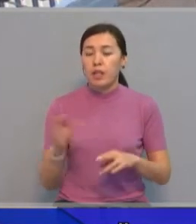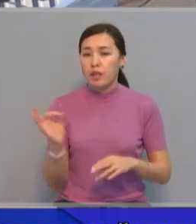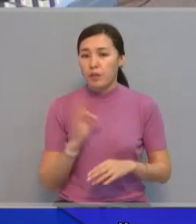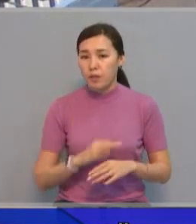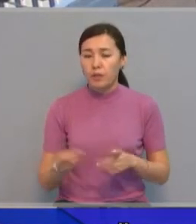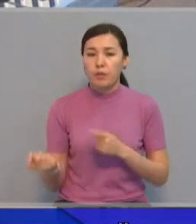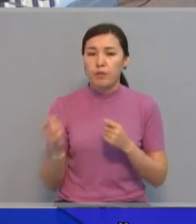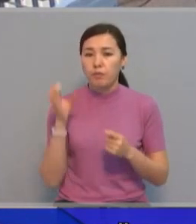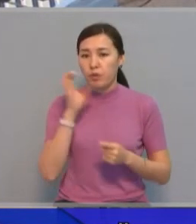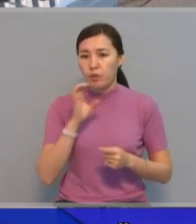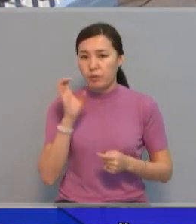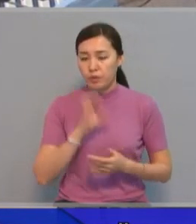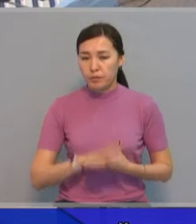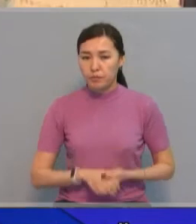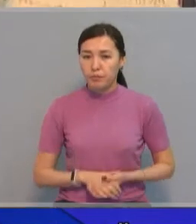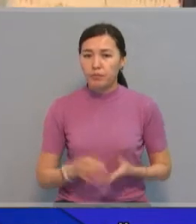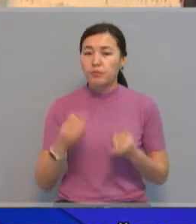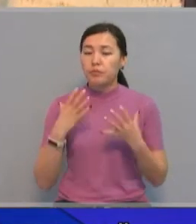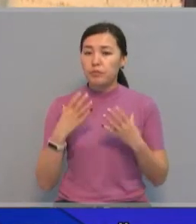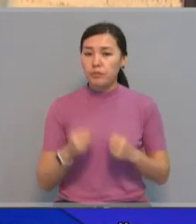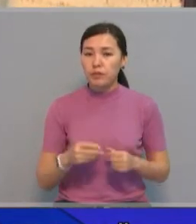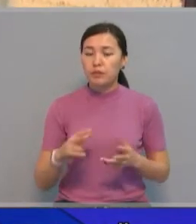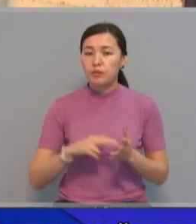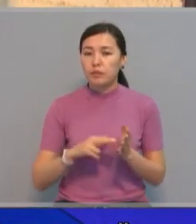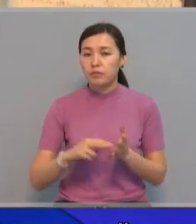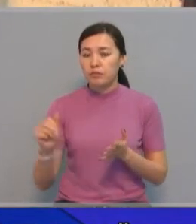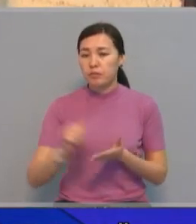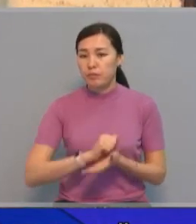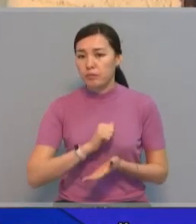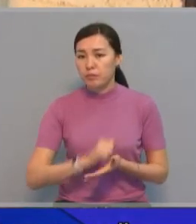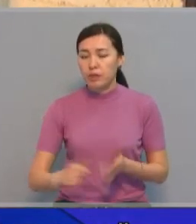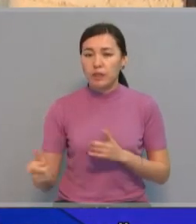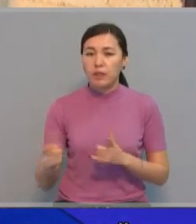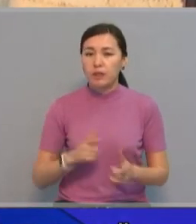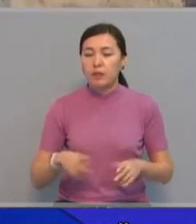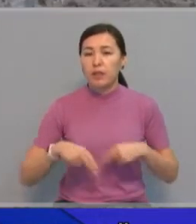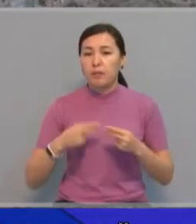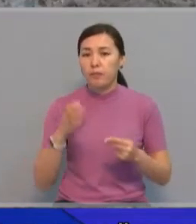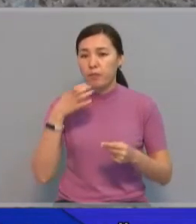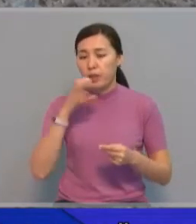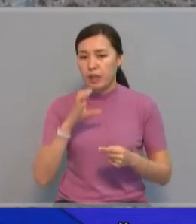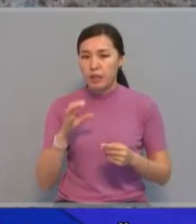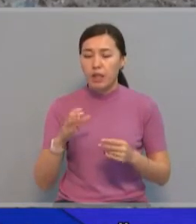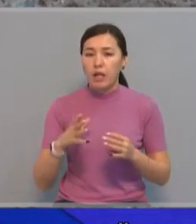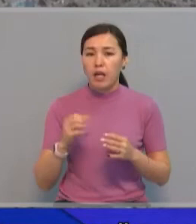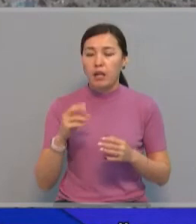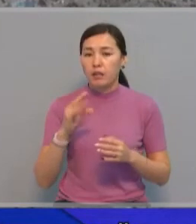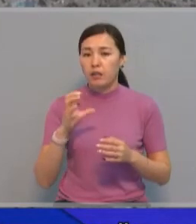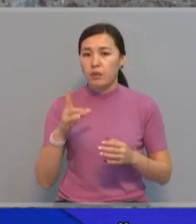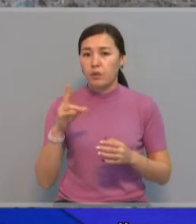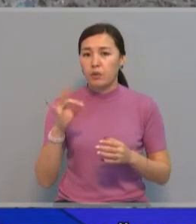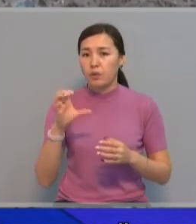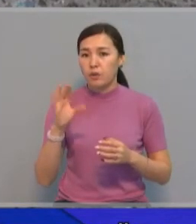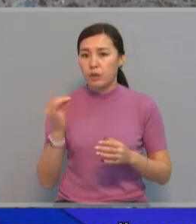используют привозную питьевую воду. На сегодняшний день проектно-сметная документация готова для подачи питьевой воды в Ахтас-2 и